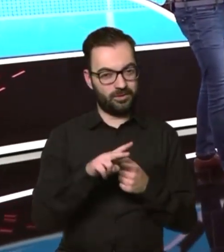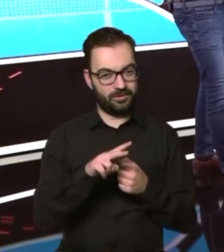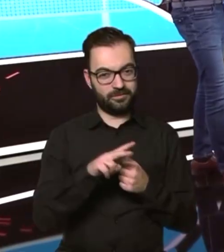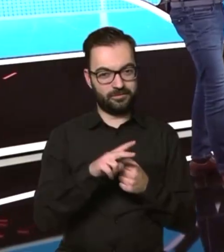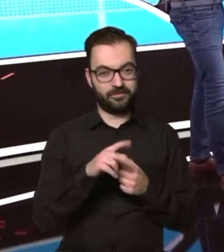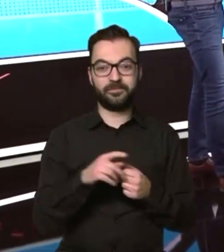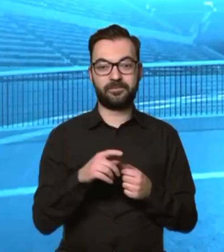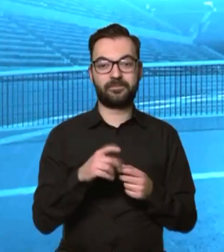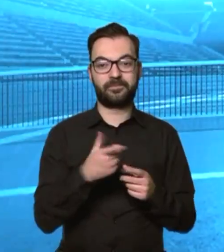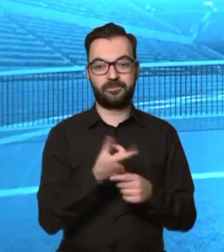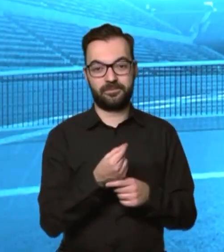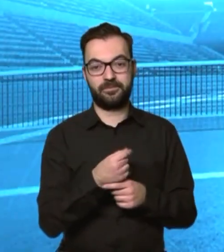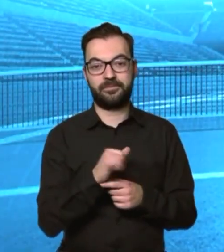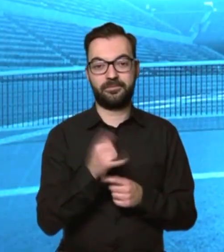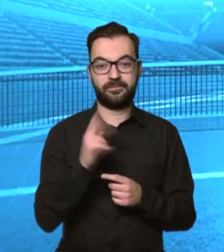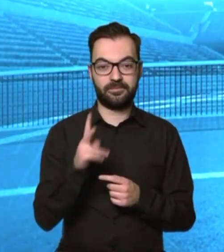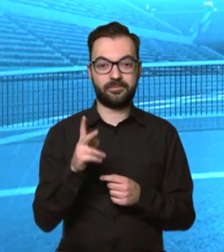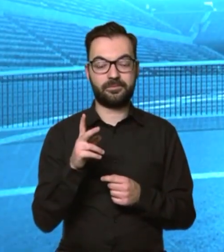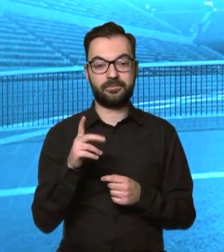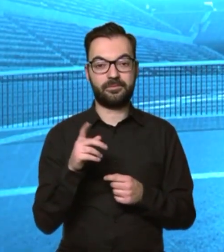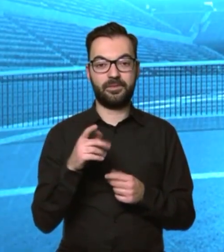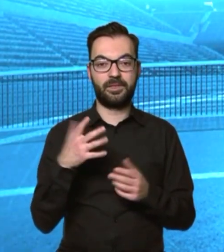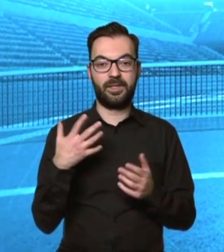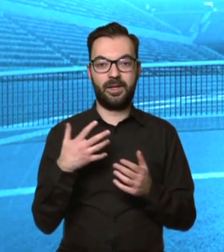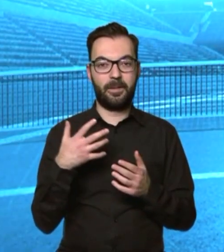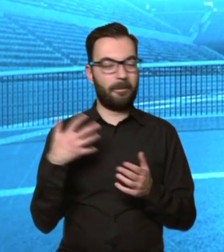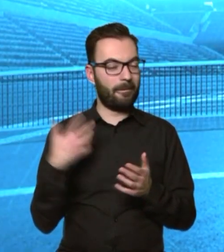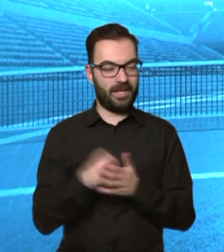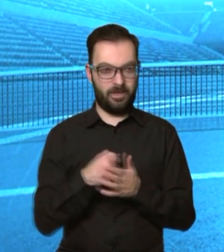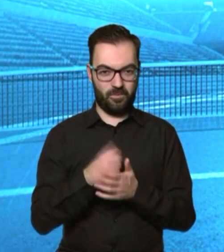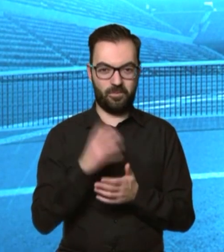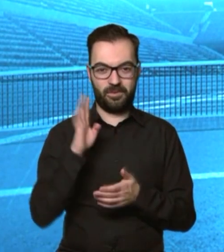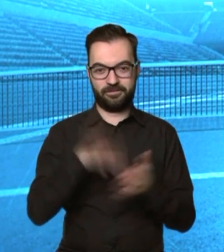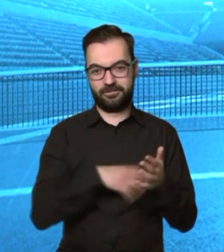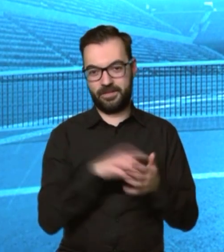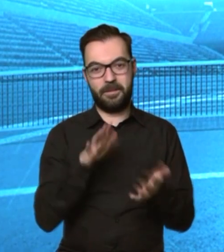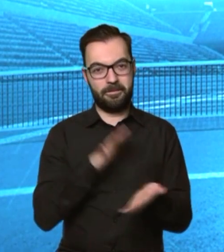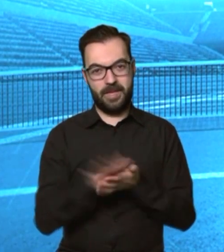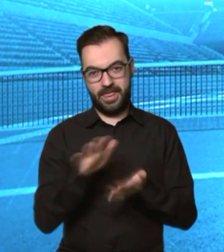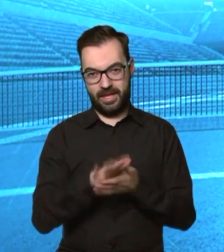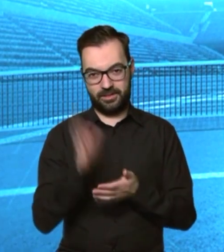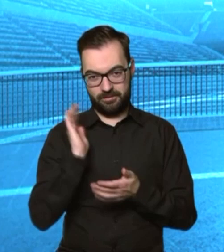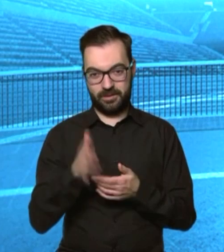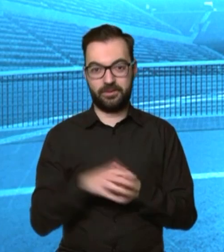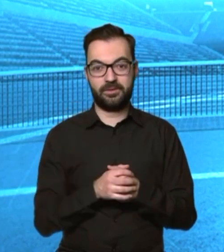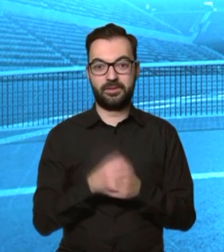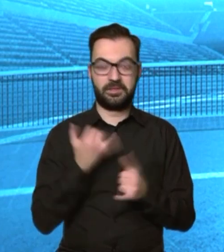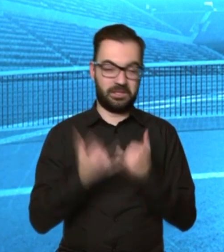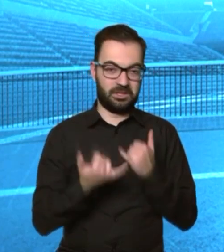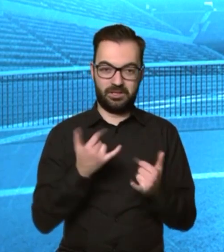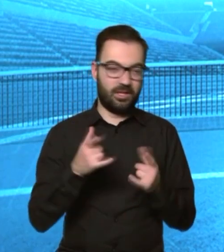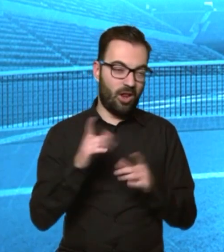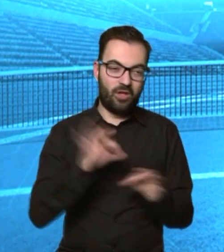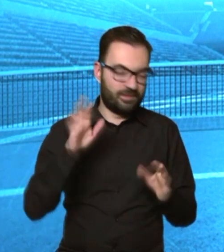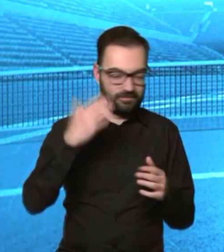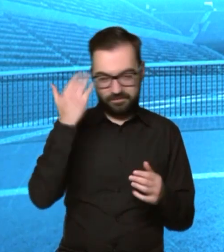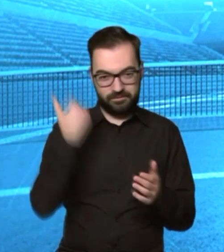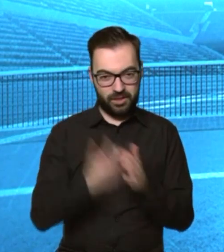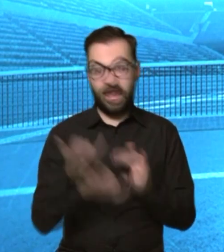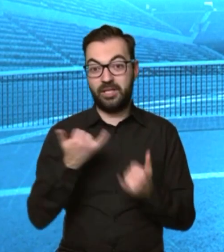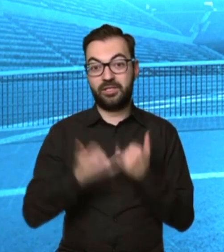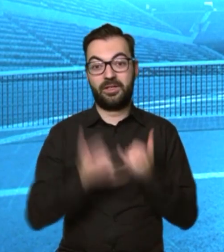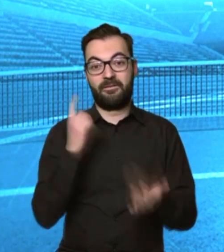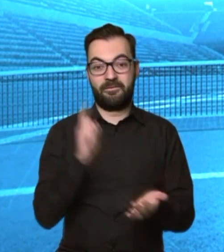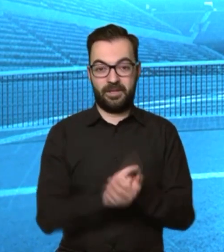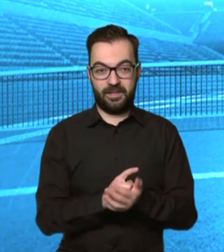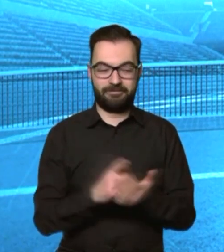Co ciekawe, Janek będzie minimum 15 w rankingu tym deblowym ATP, jeżeli by przegrał w finale, a jeżeli wygra,